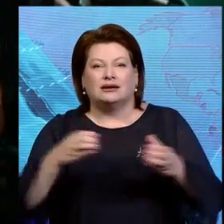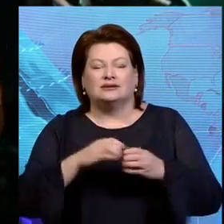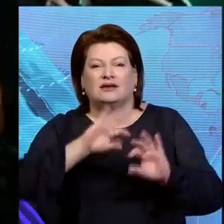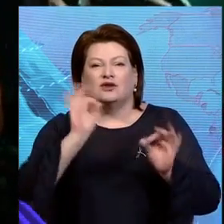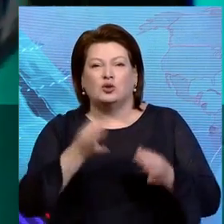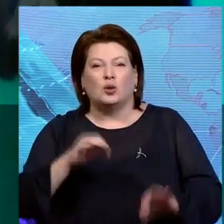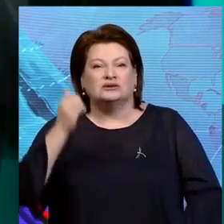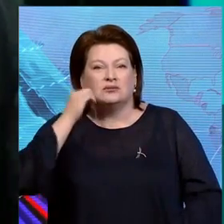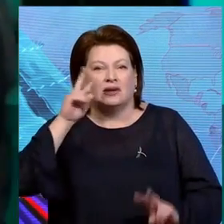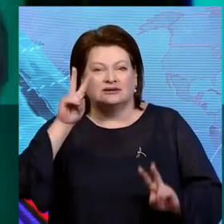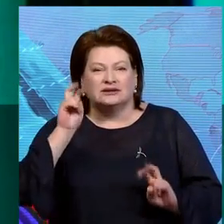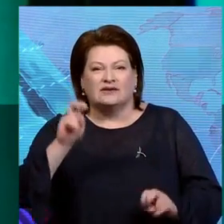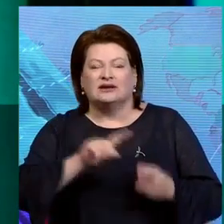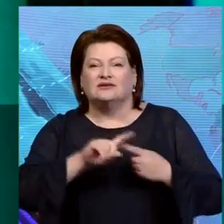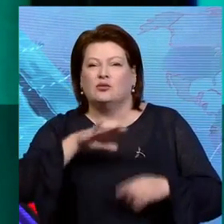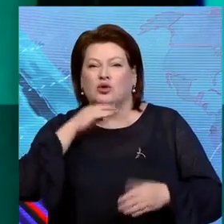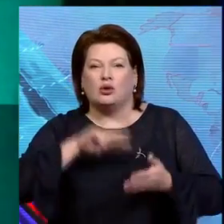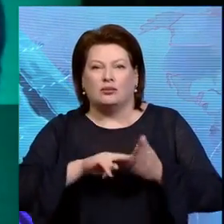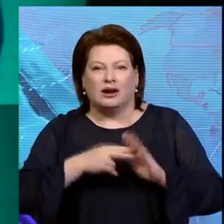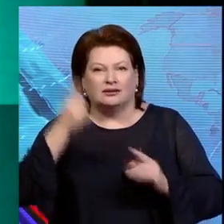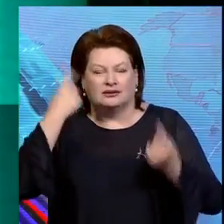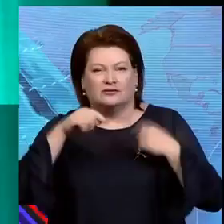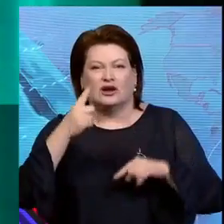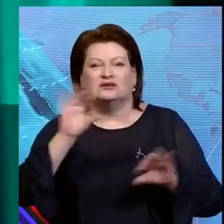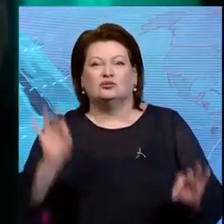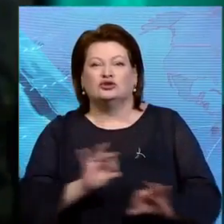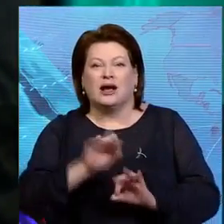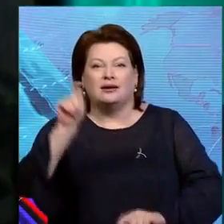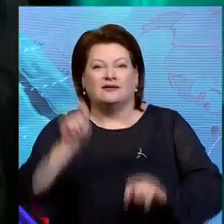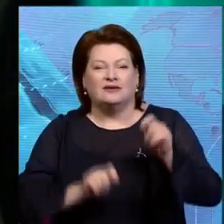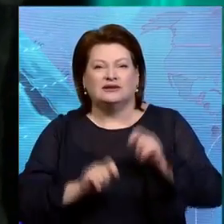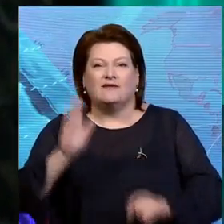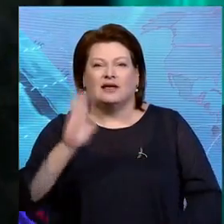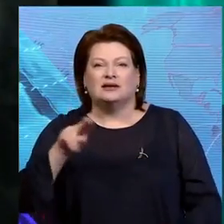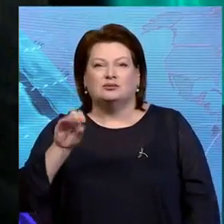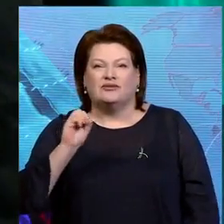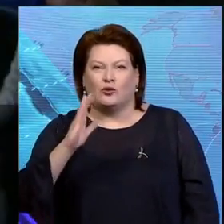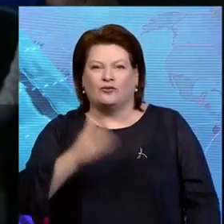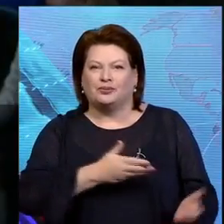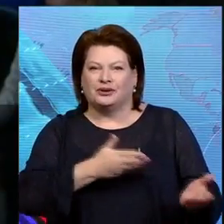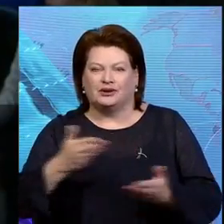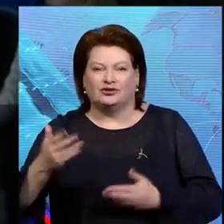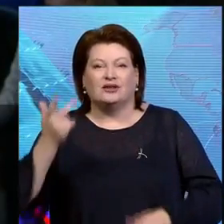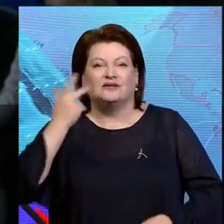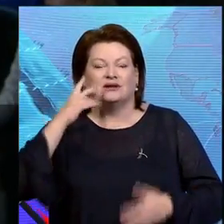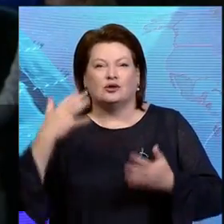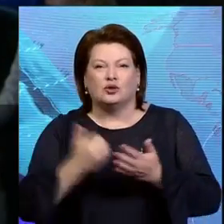«Виртуозы Москвы» связывает много творческих проектов. Один из них – музыкальный фестиваль «Владимир Спиваков приглашает». Он всегда с